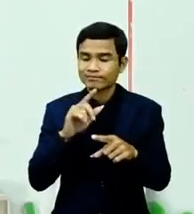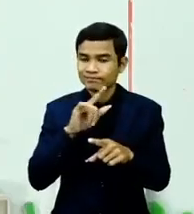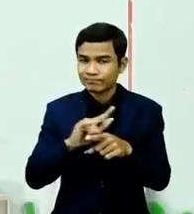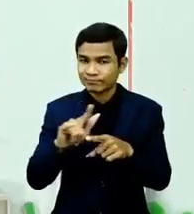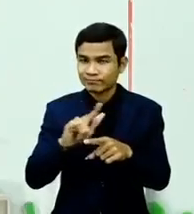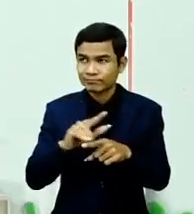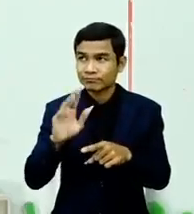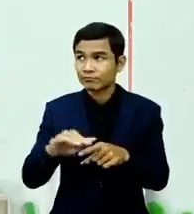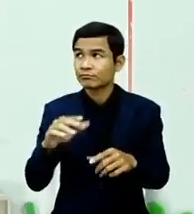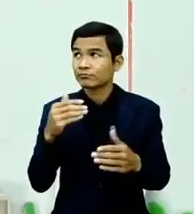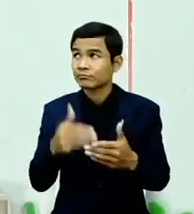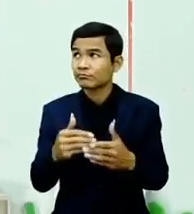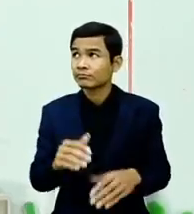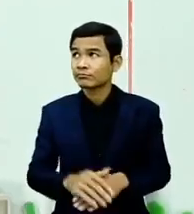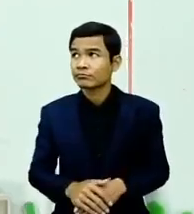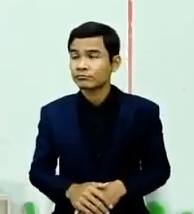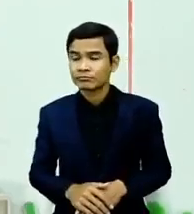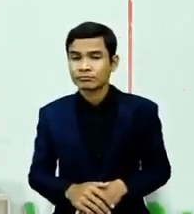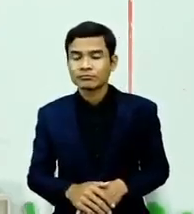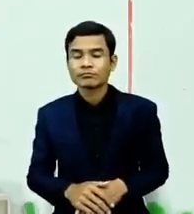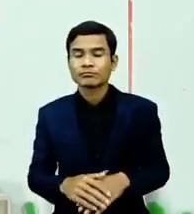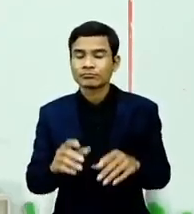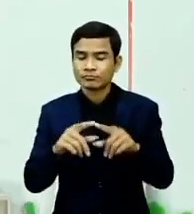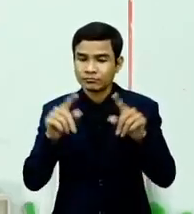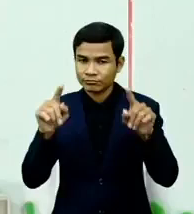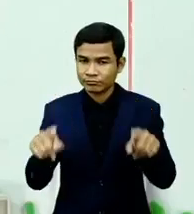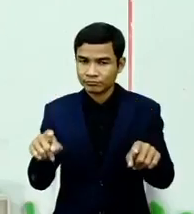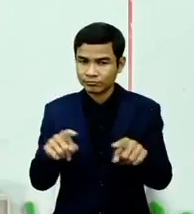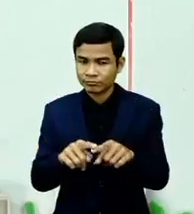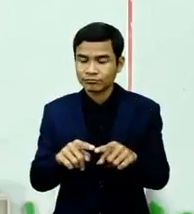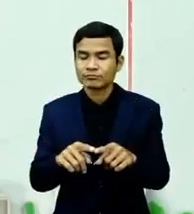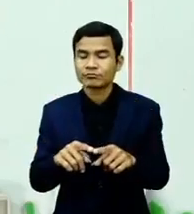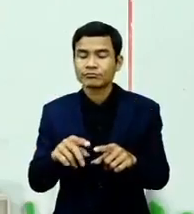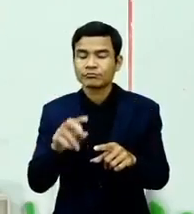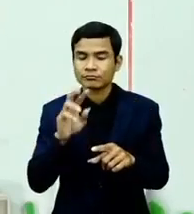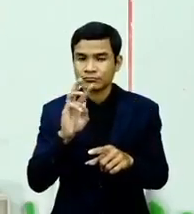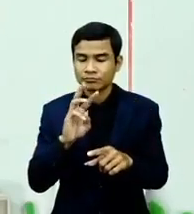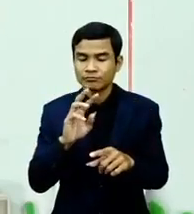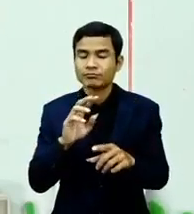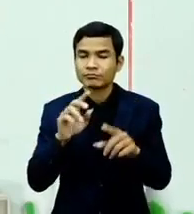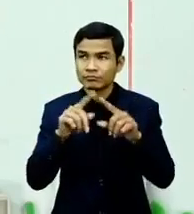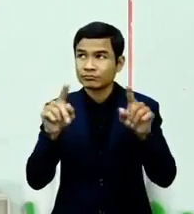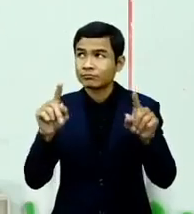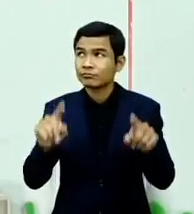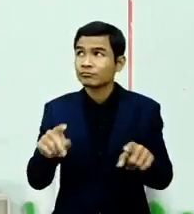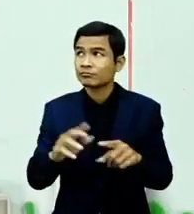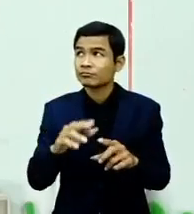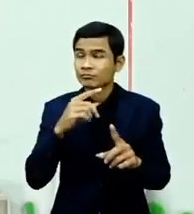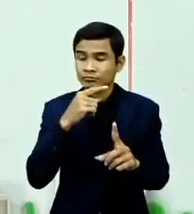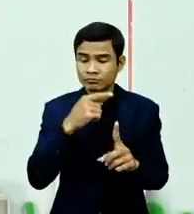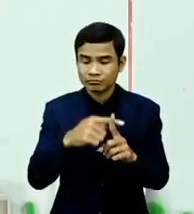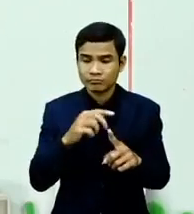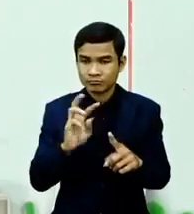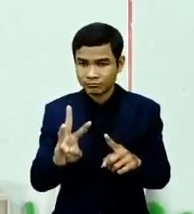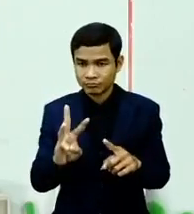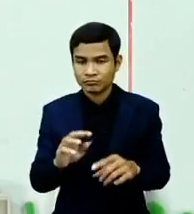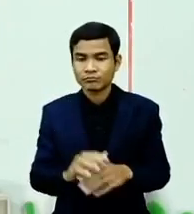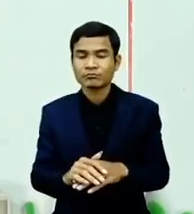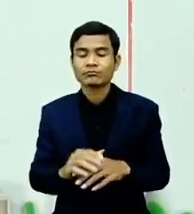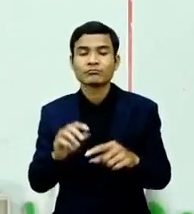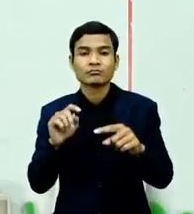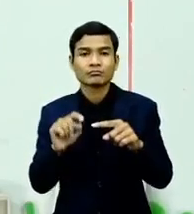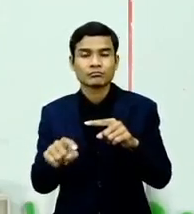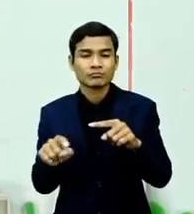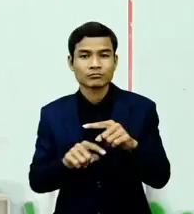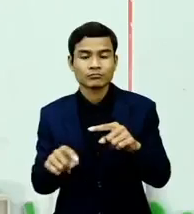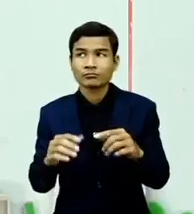បស់យើងនៅក្បែរនេះចាអញ្ចឹងប្រអប់បូកនឹង3ចាប្រអប់បូកនឹង3ចាស្មើ